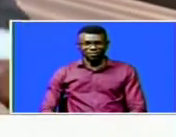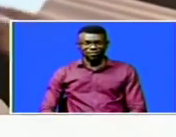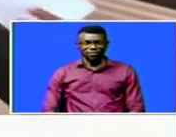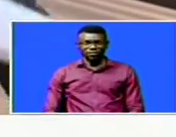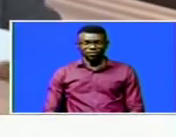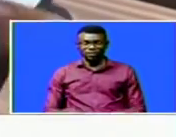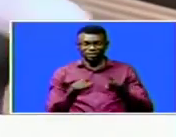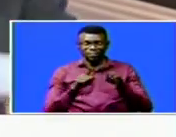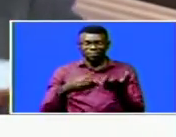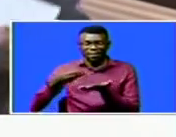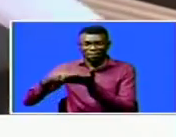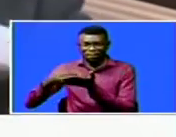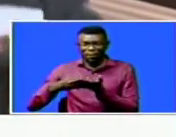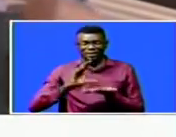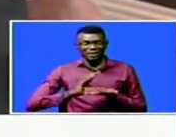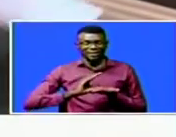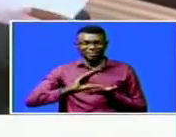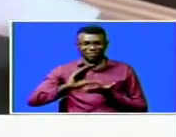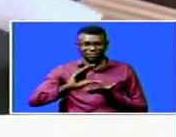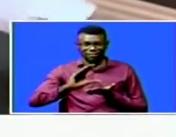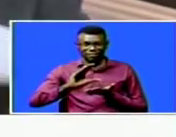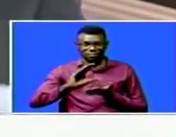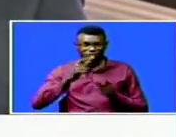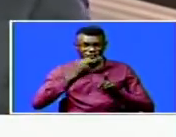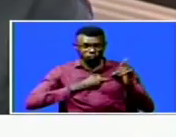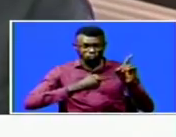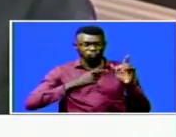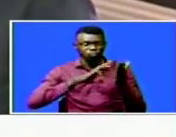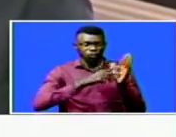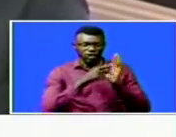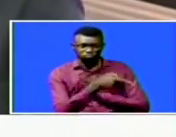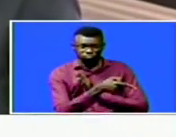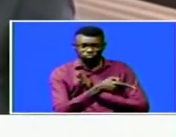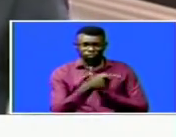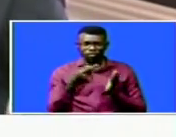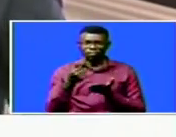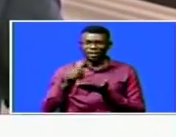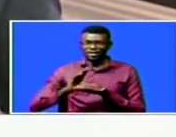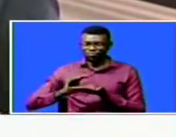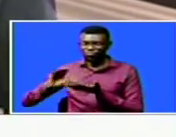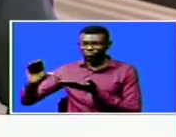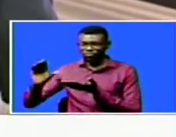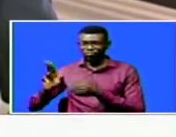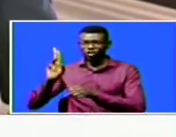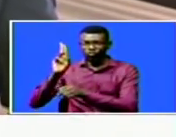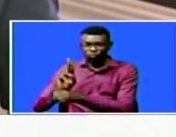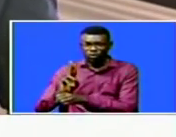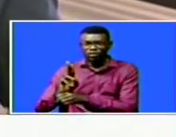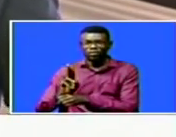Na ile pesa ambayo itatoka kwa hiyo project iende kumaliza na